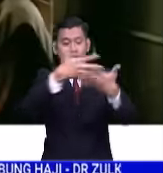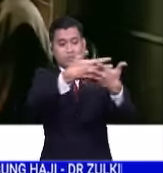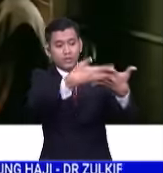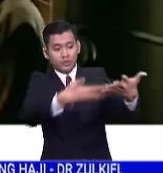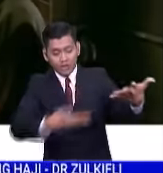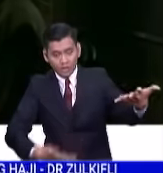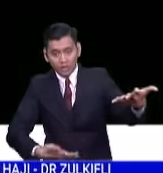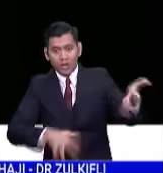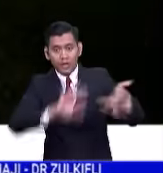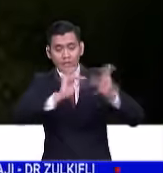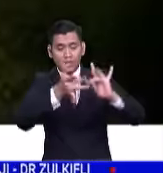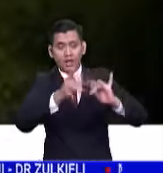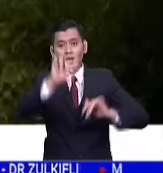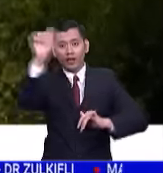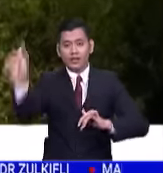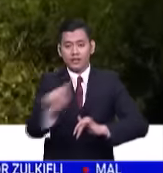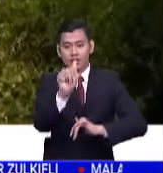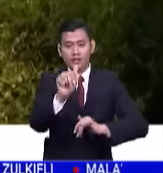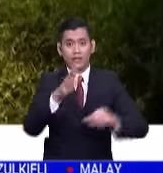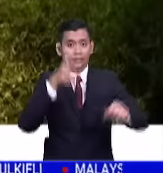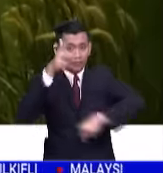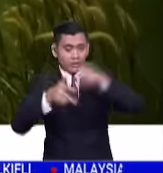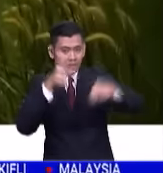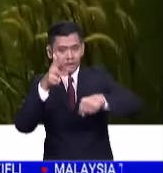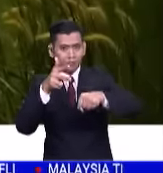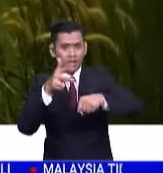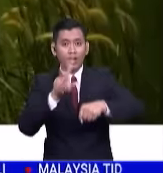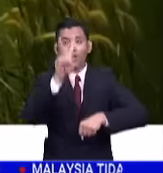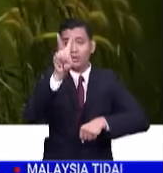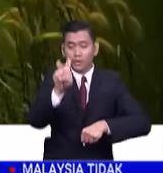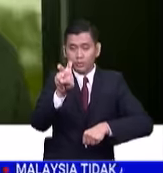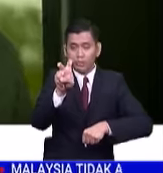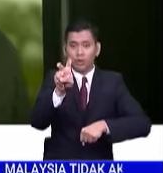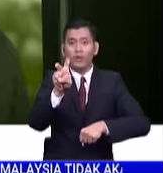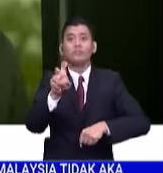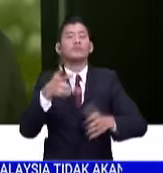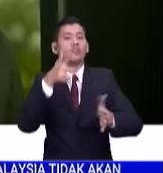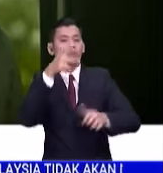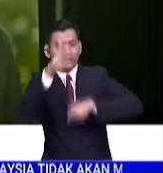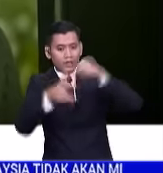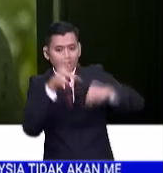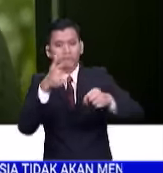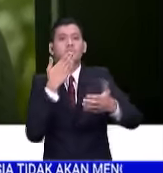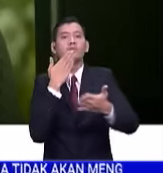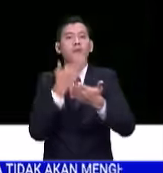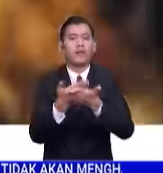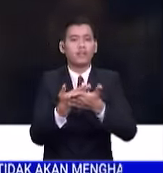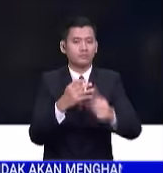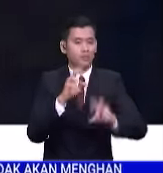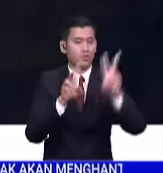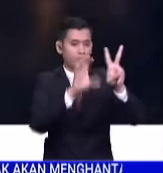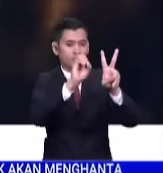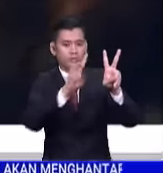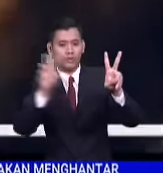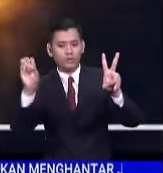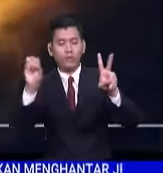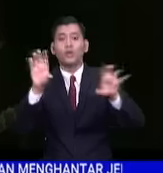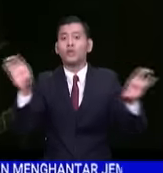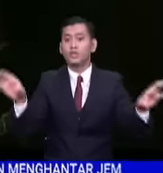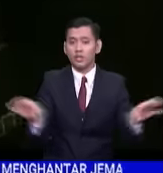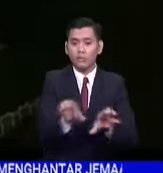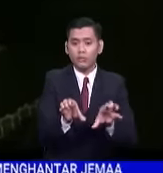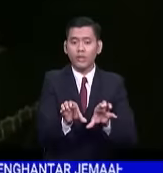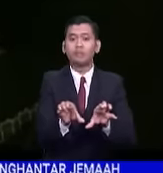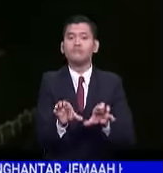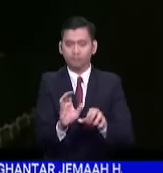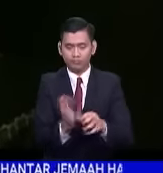dalam laman web ASEAN Movie Pulse sebagai 20 filem terbaik di Asia Tenggara bagi tahun 2020. Dihasilkan dengan